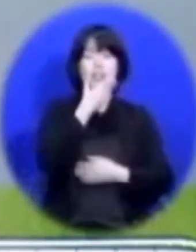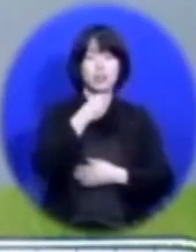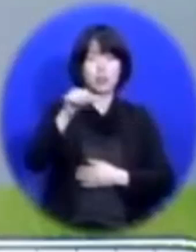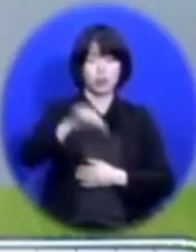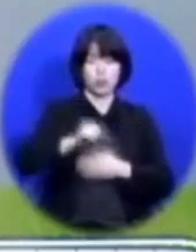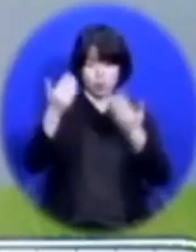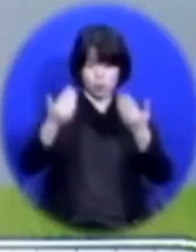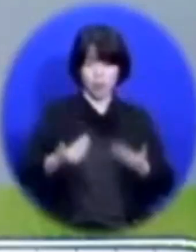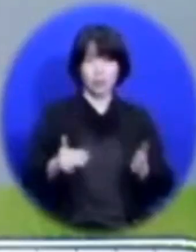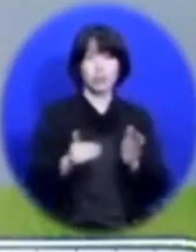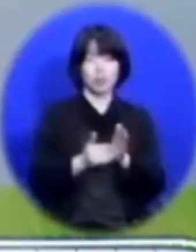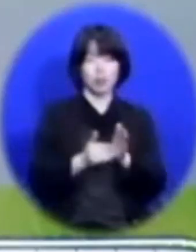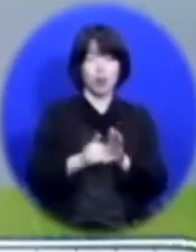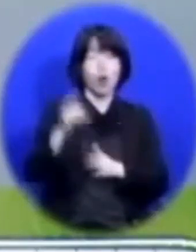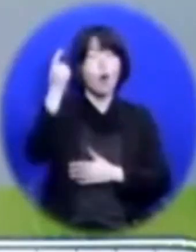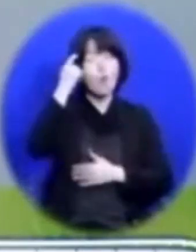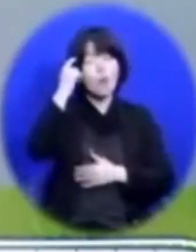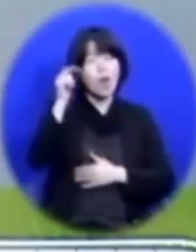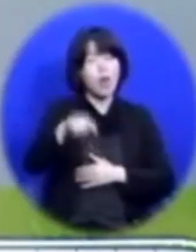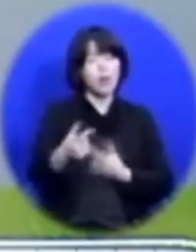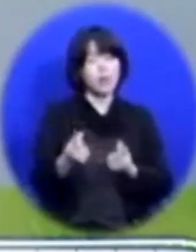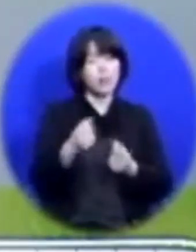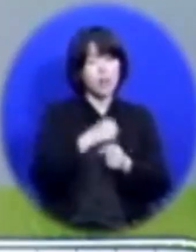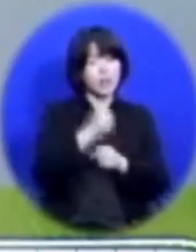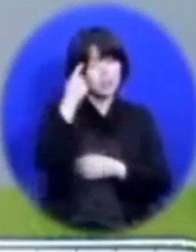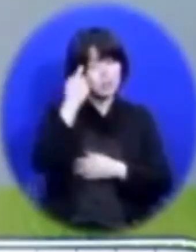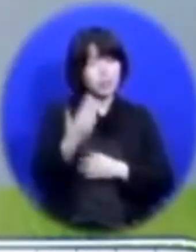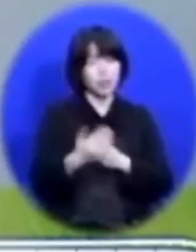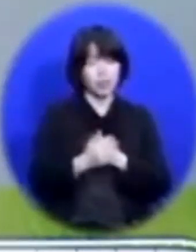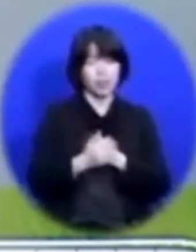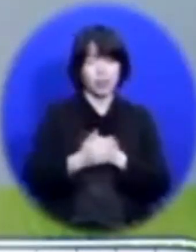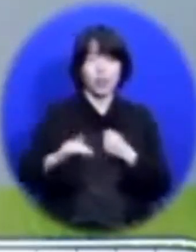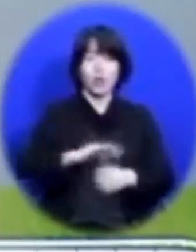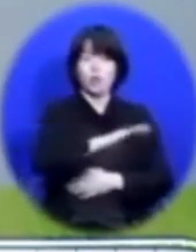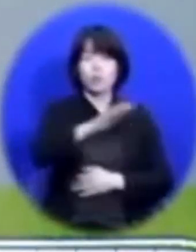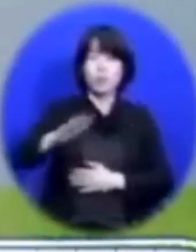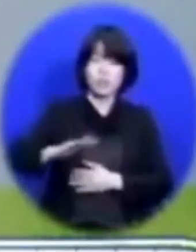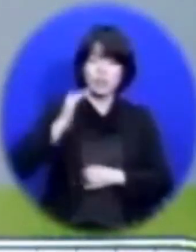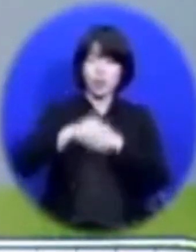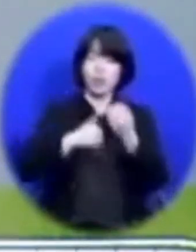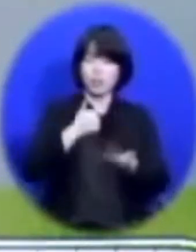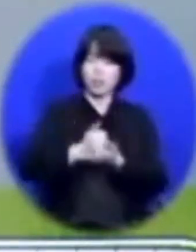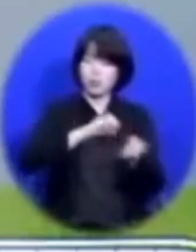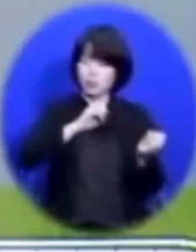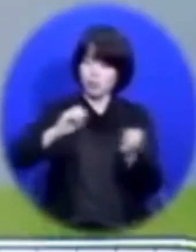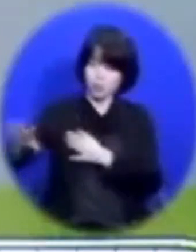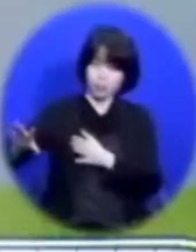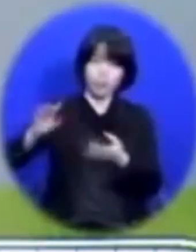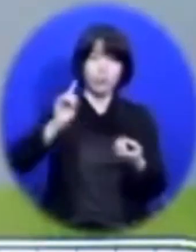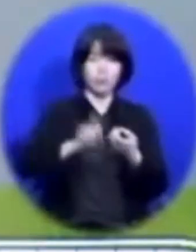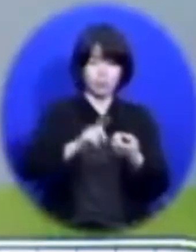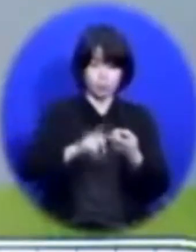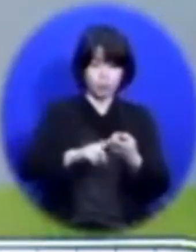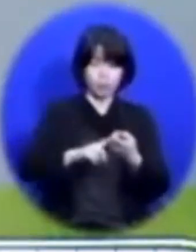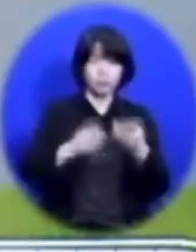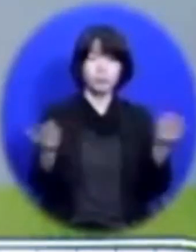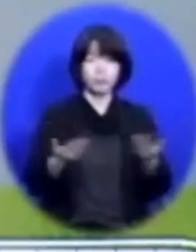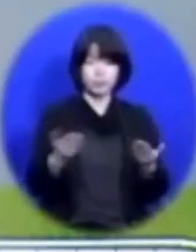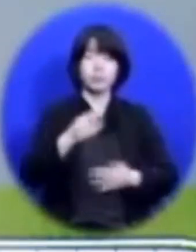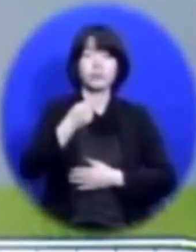.그분은왜그렇게하셨을까요?이는 예수님께서우리를위해그저주를대신짊어지셨다는뜻이며